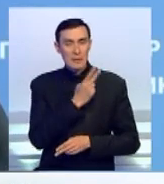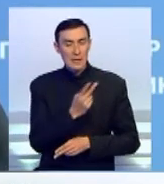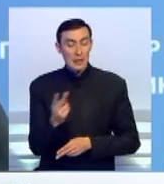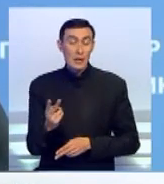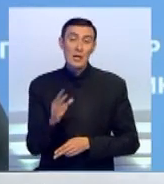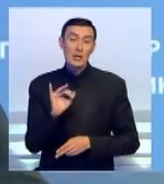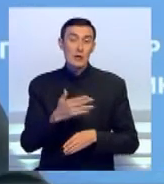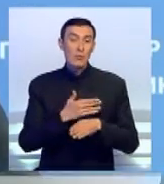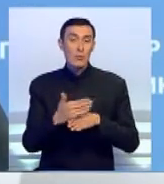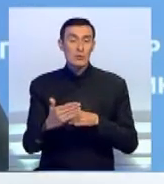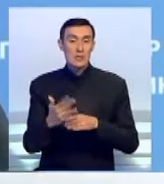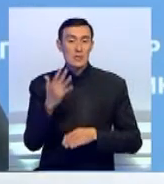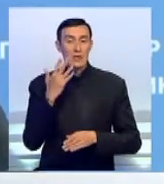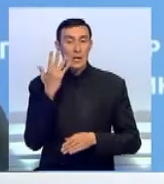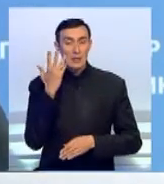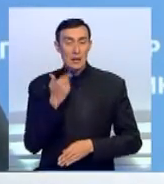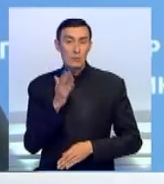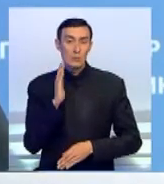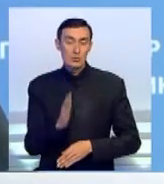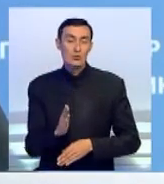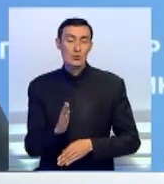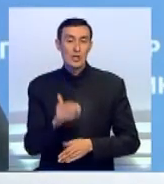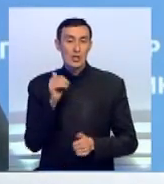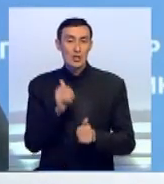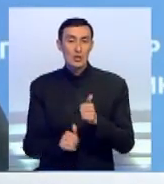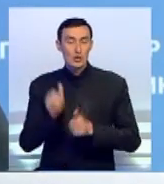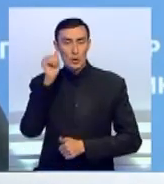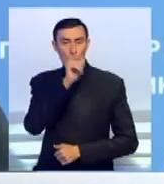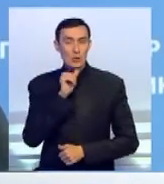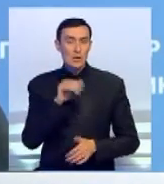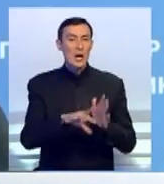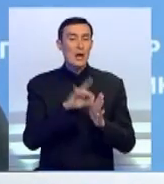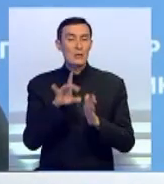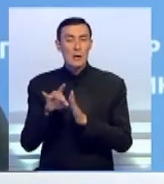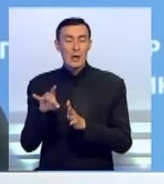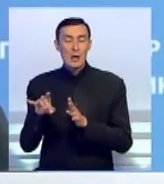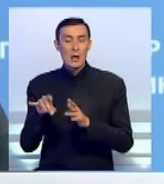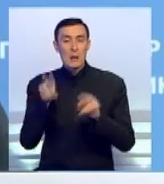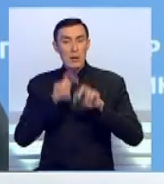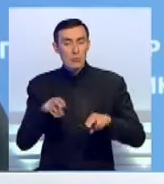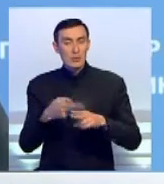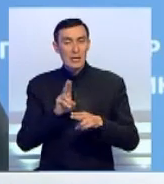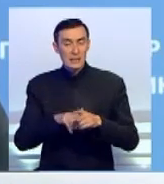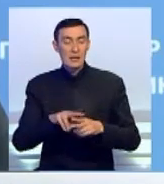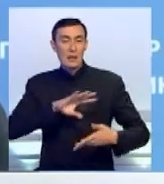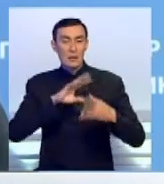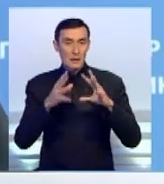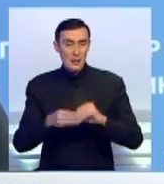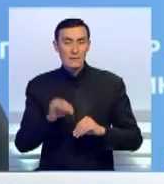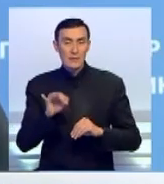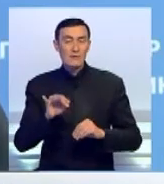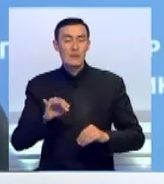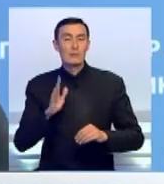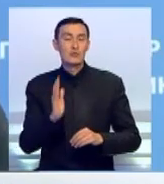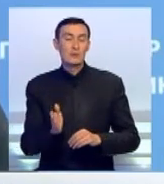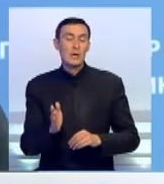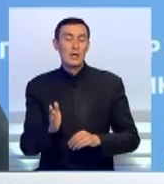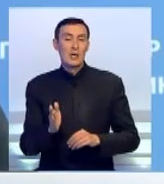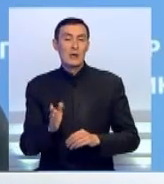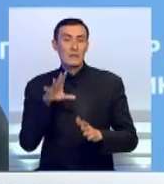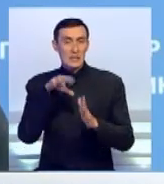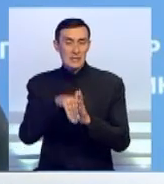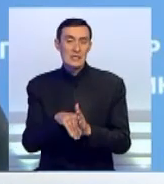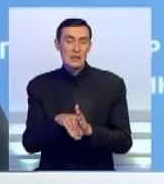как будет происходить ежегодный отбор, обработка этих данных, и по результатам будет